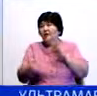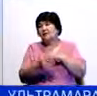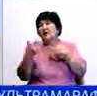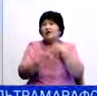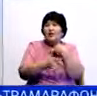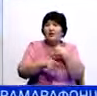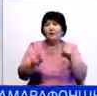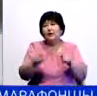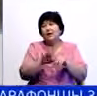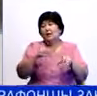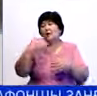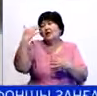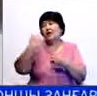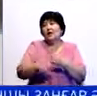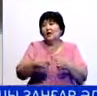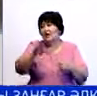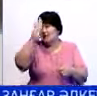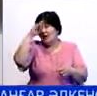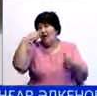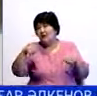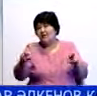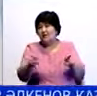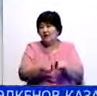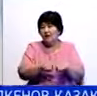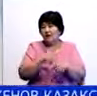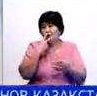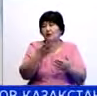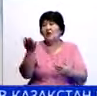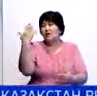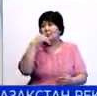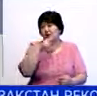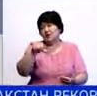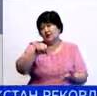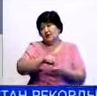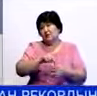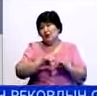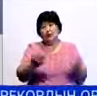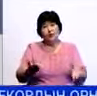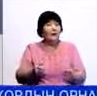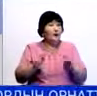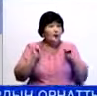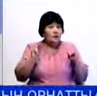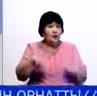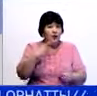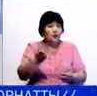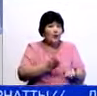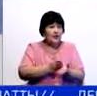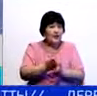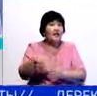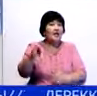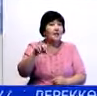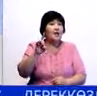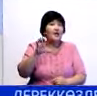жемқорлық, елісіне жүрдім қарау мен сатқындық секілді көріністер зұлмат кезеңінің ұшығы. Шындығына келгенде осы саяси репрессия